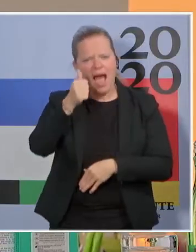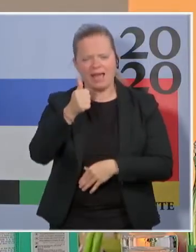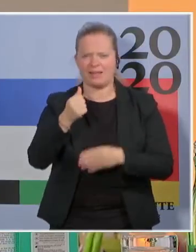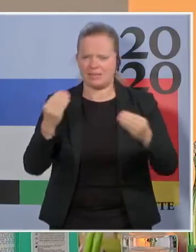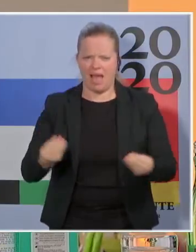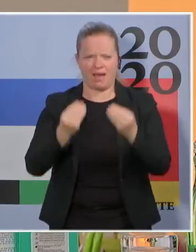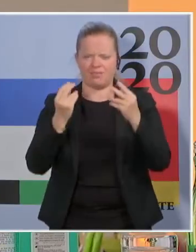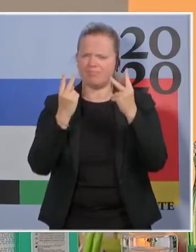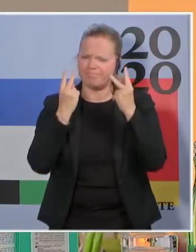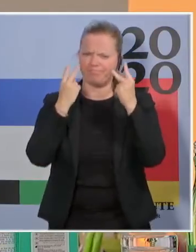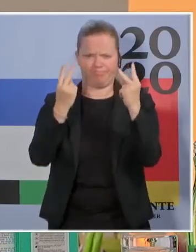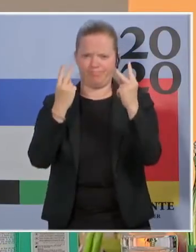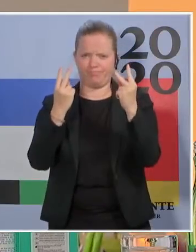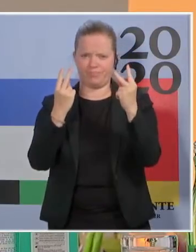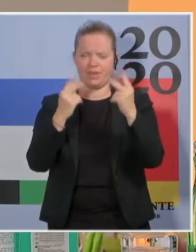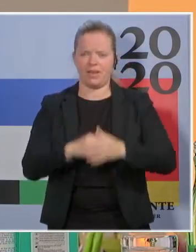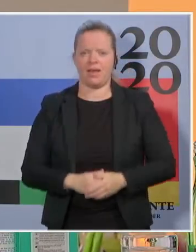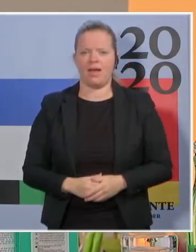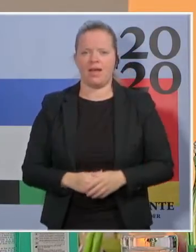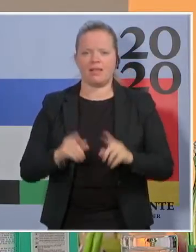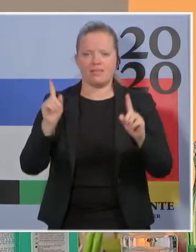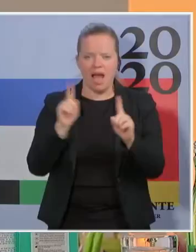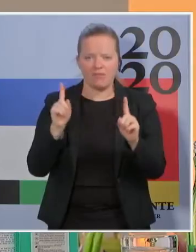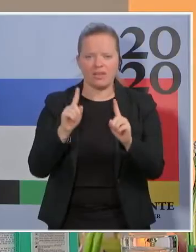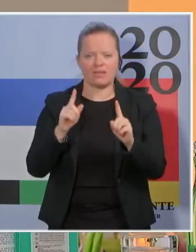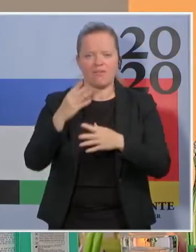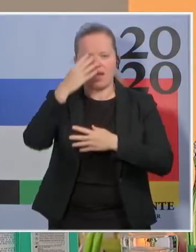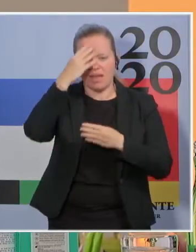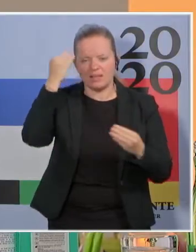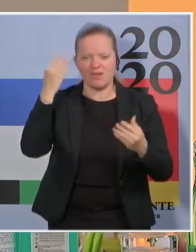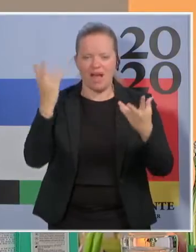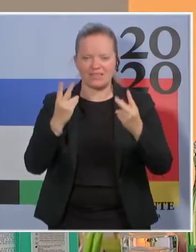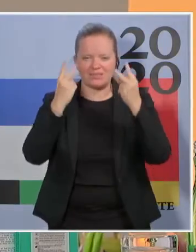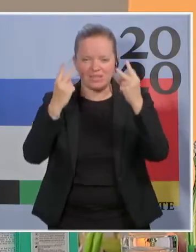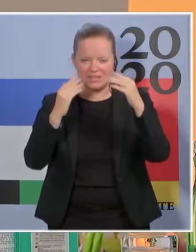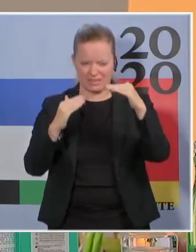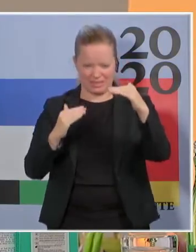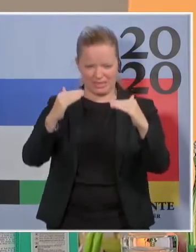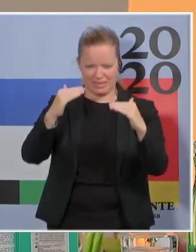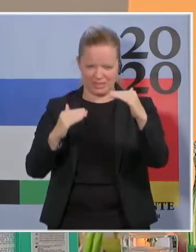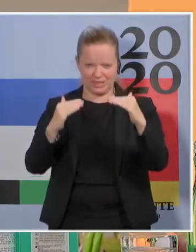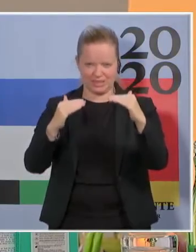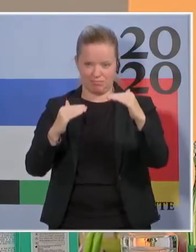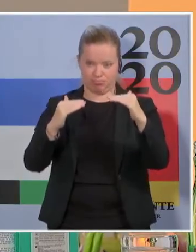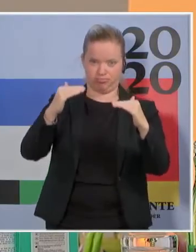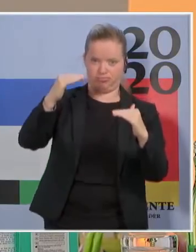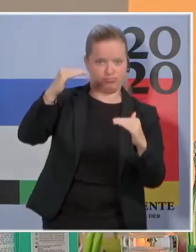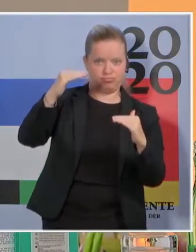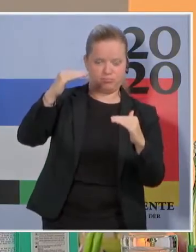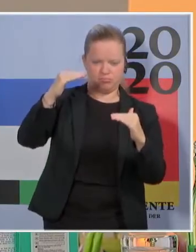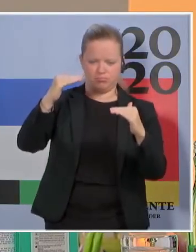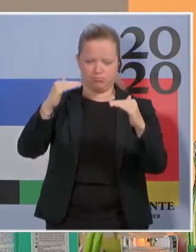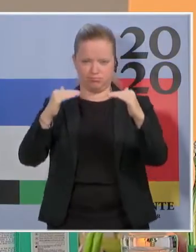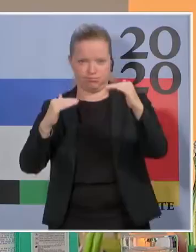Wir dürfen dabei nie das richtige Augenmaß verlieren, weder in die eine noch in die